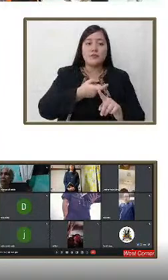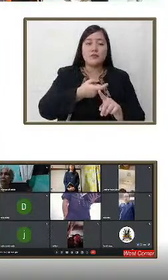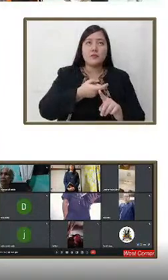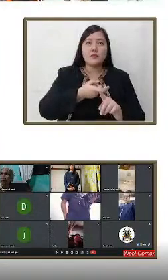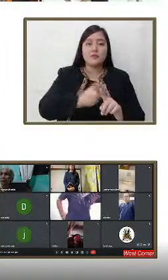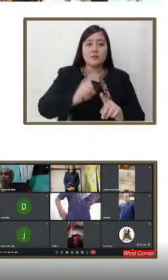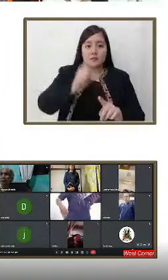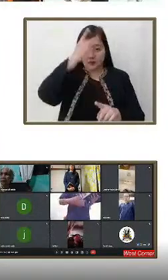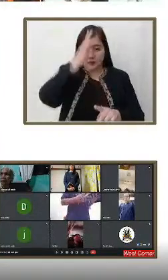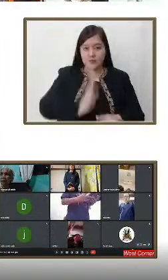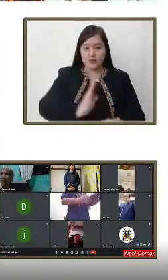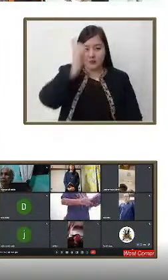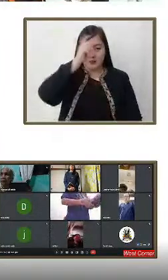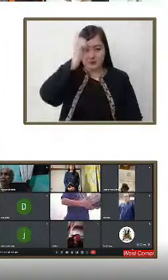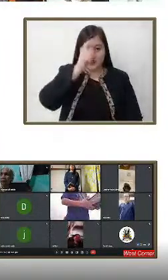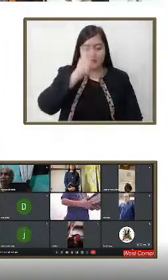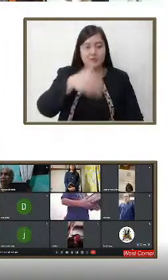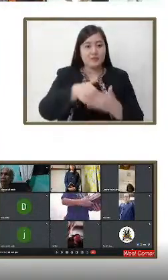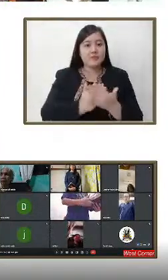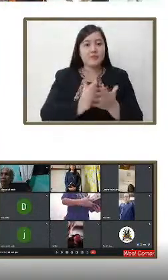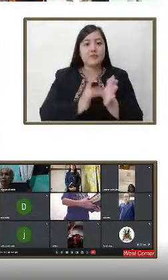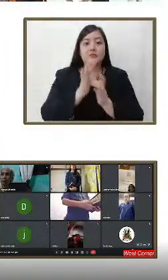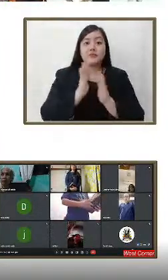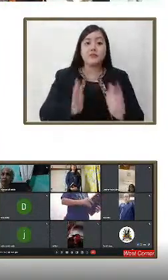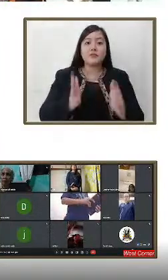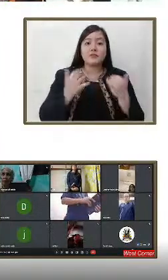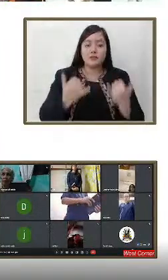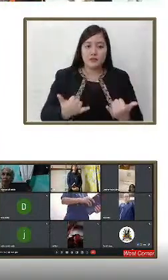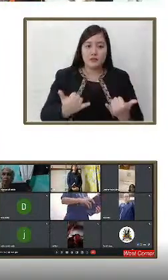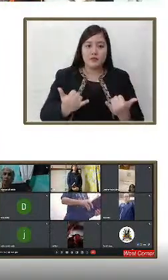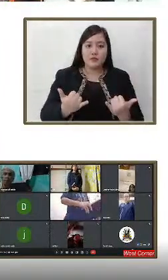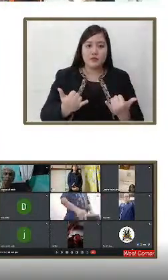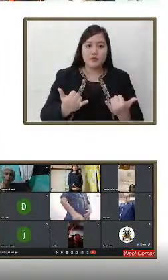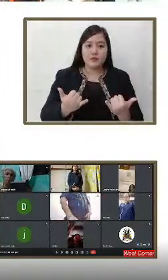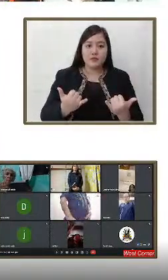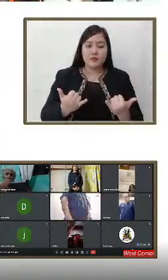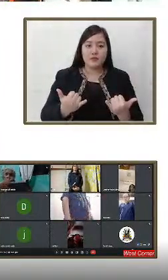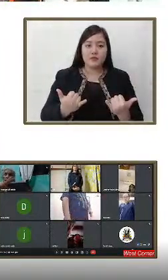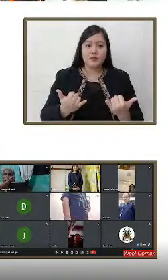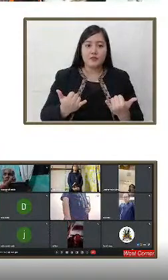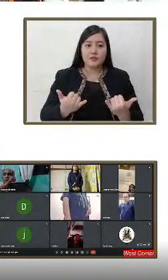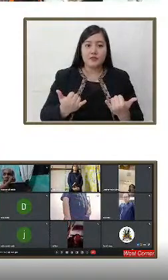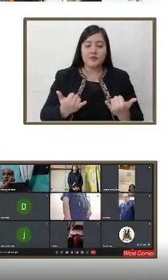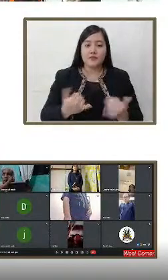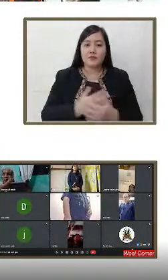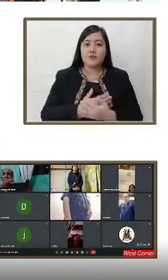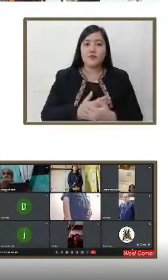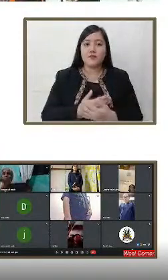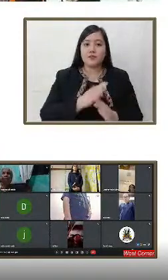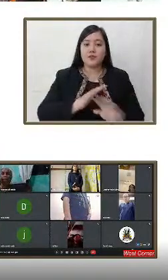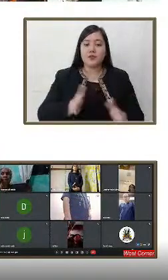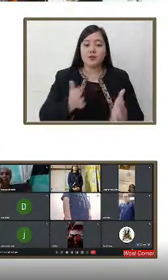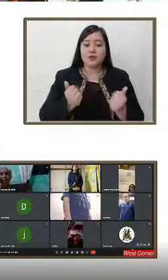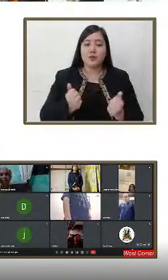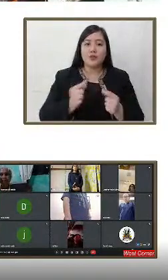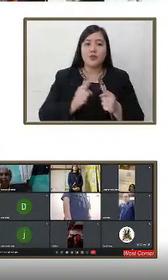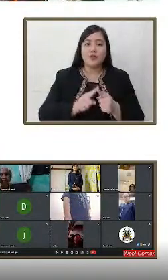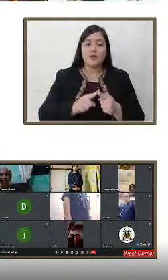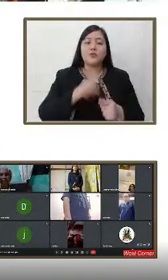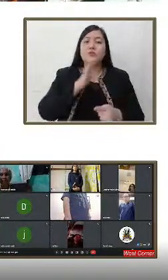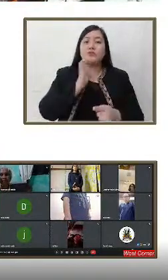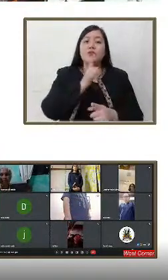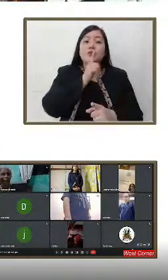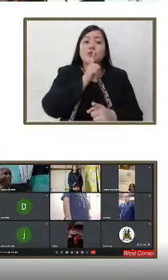today. No? Ayaw man nilang aminin, but yan yung pinaka-proseso kung bakit sila nalalaglag, bakit sila